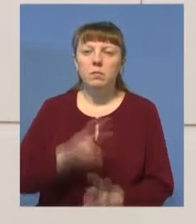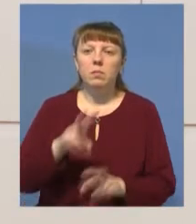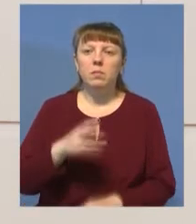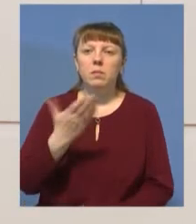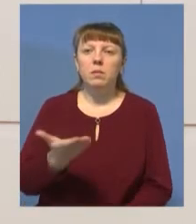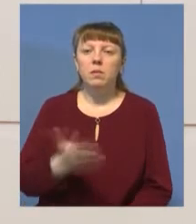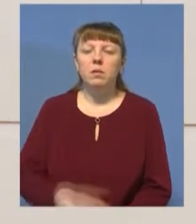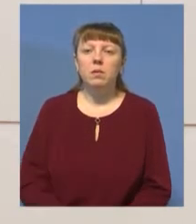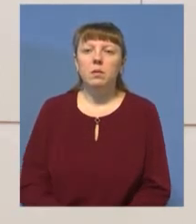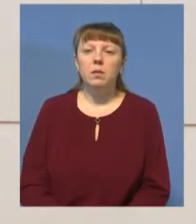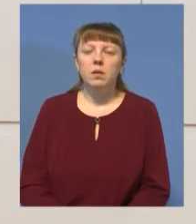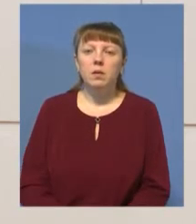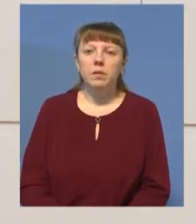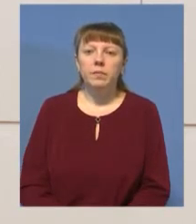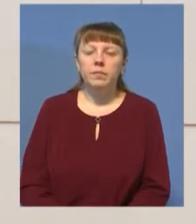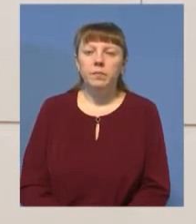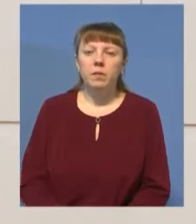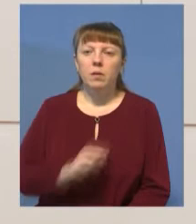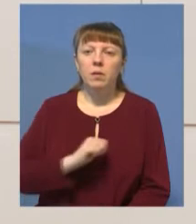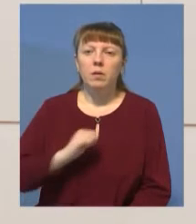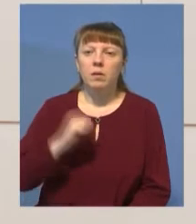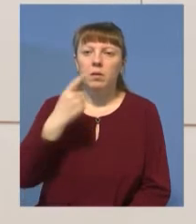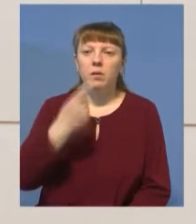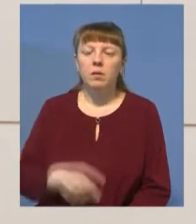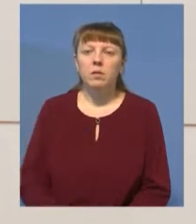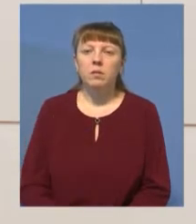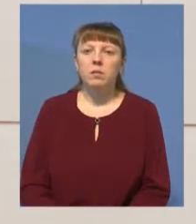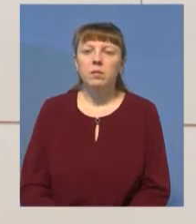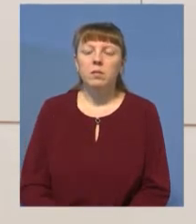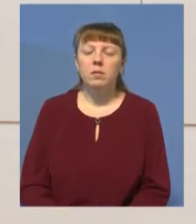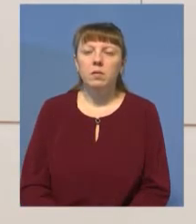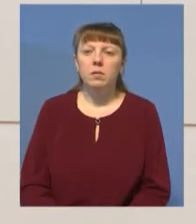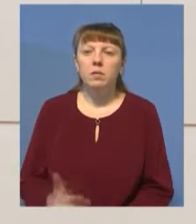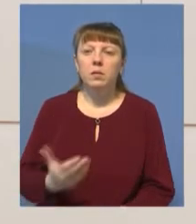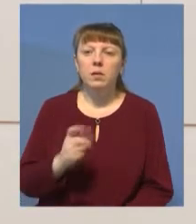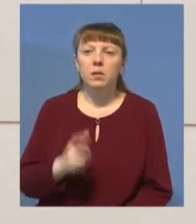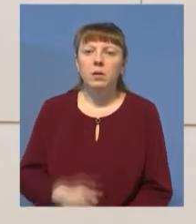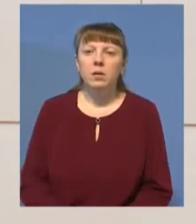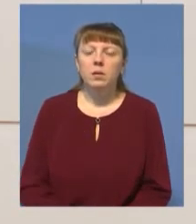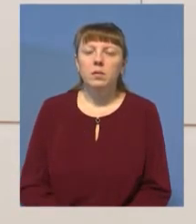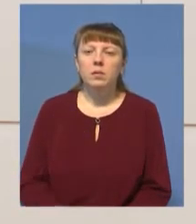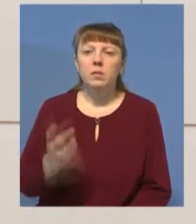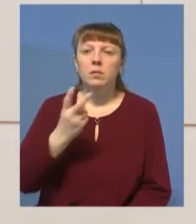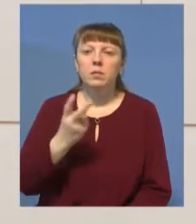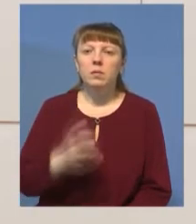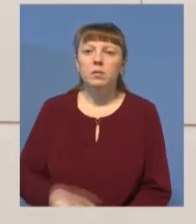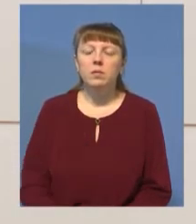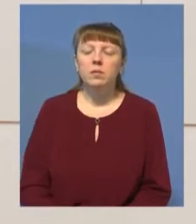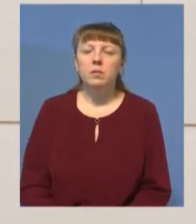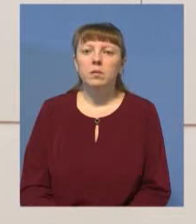обращения приобретателя непосредственно самим лицом, осуществившим данные услуги. Вторая ступень –